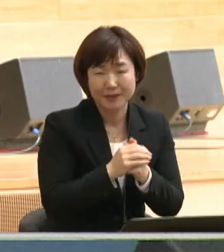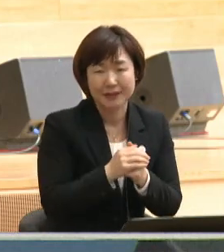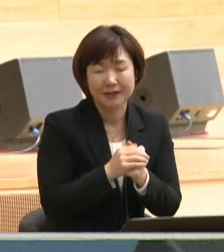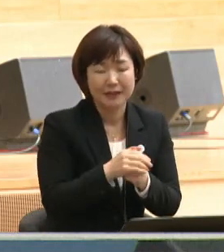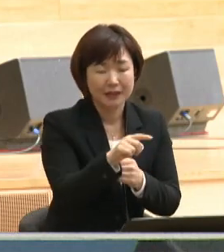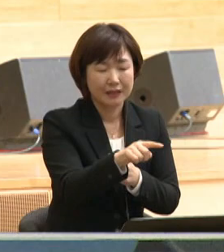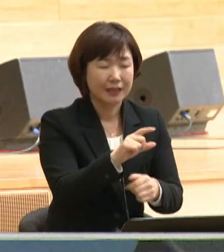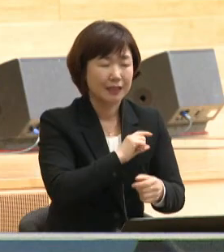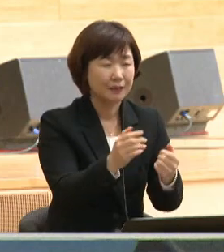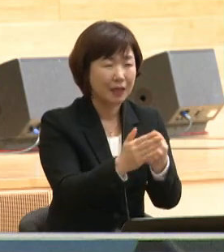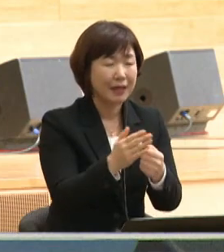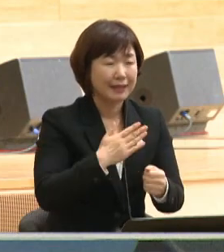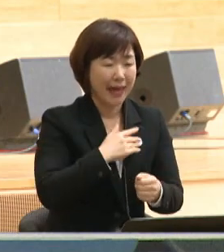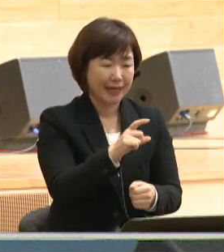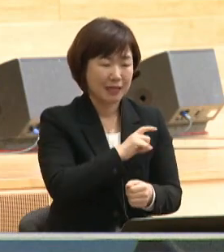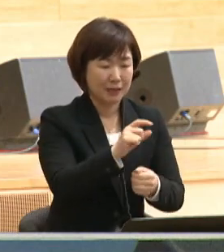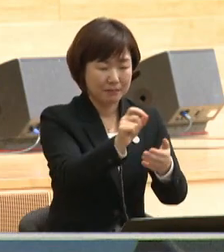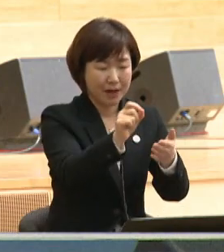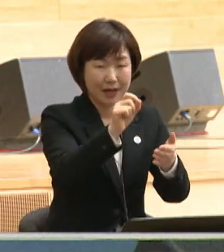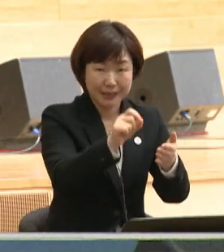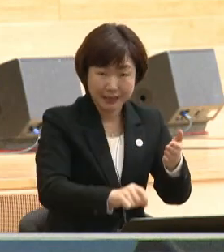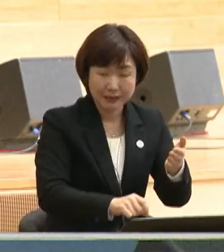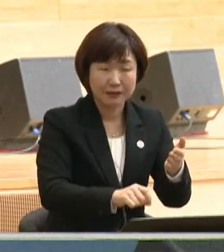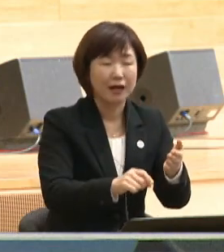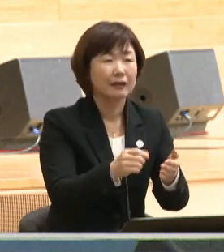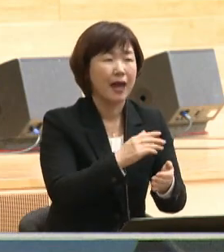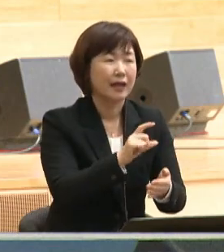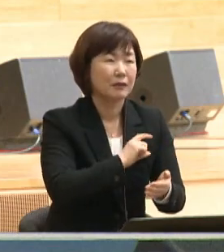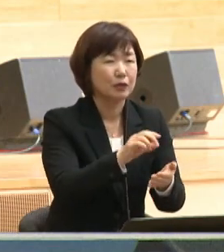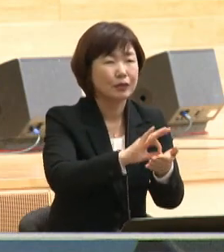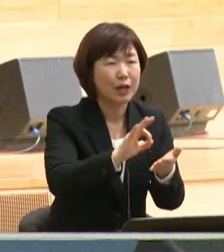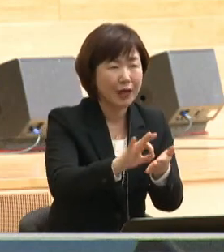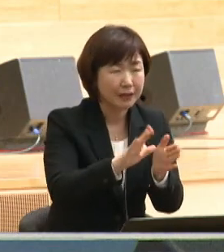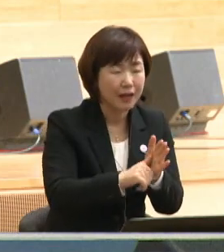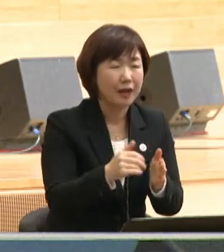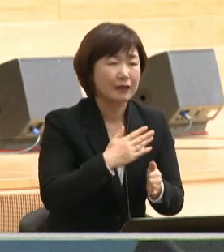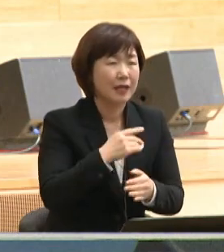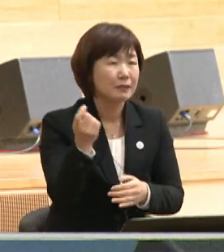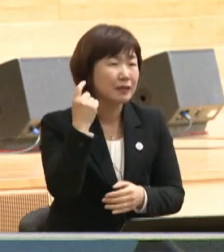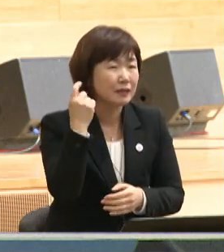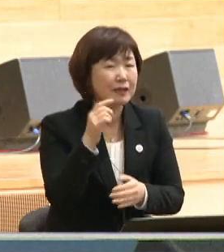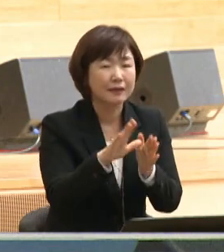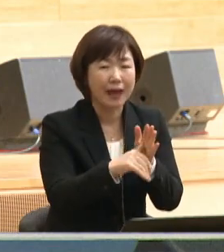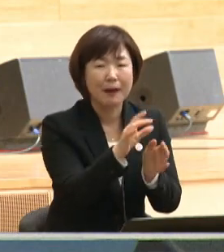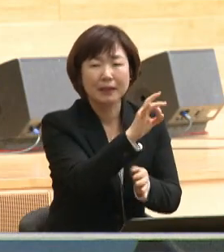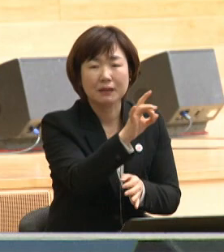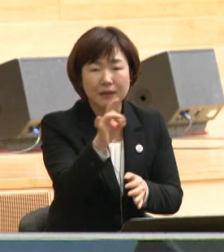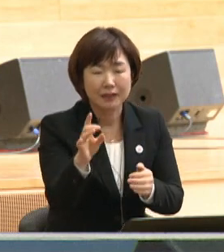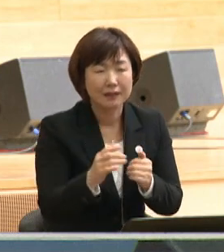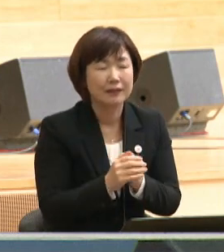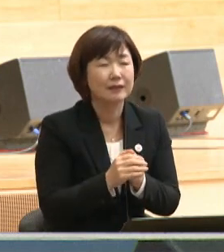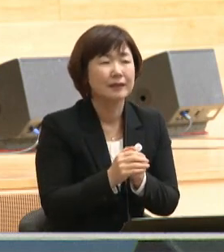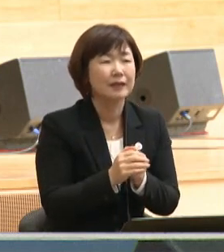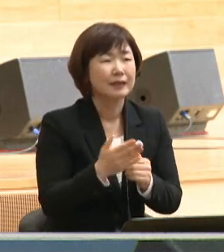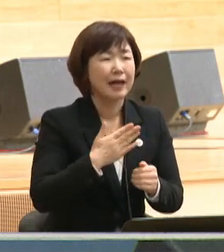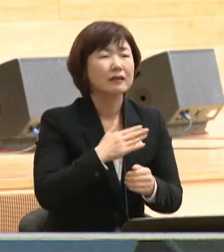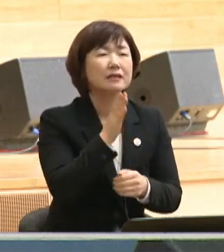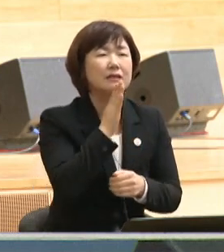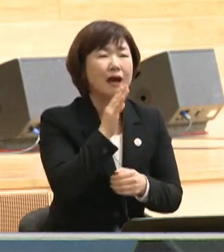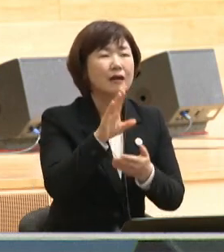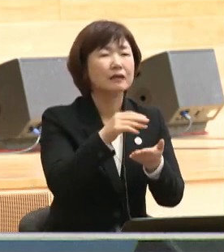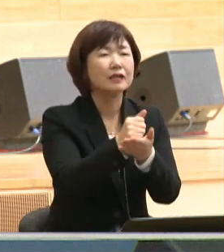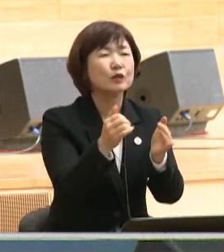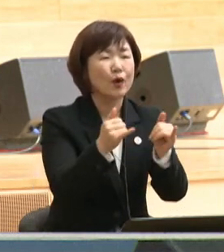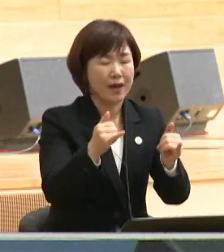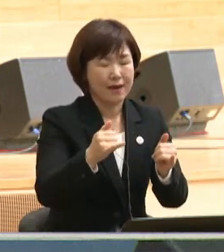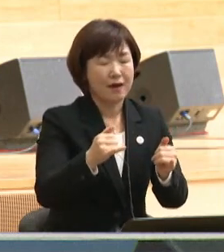저는 제 이름을 쓸 때마다 또 제 이름을들을 때마다 이름의 뜻처럼 정말 나는 그리스도 예수의